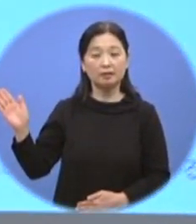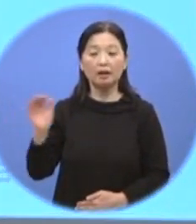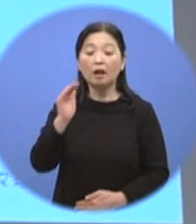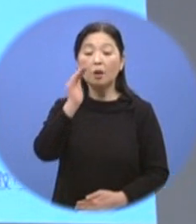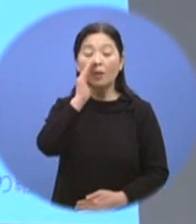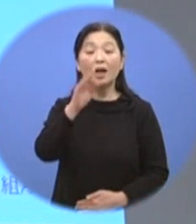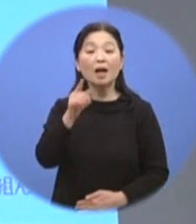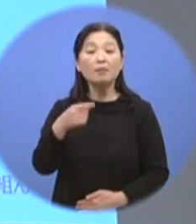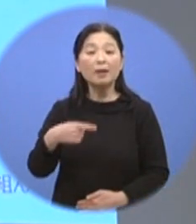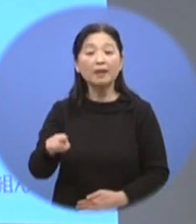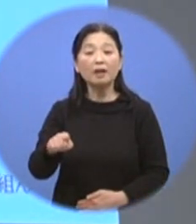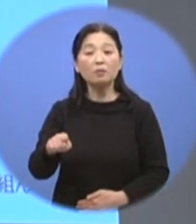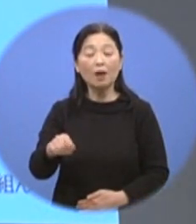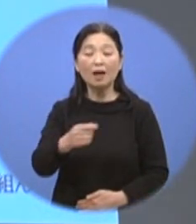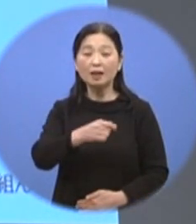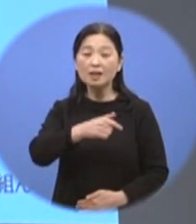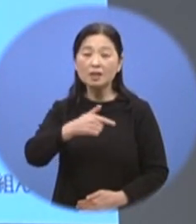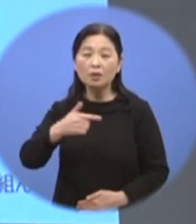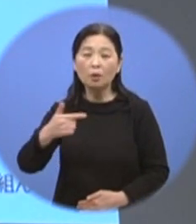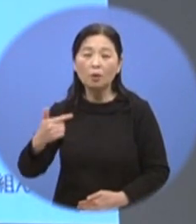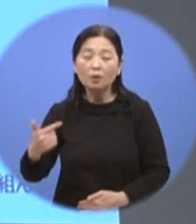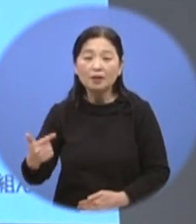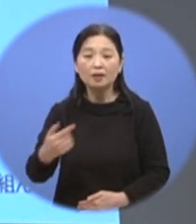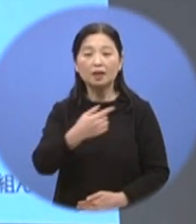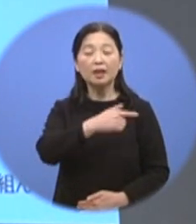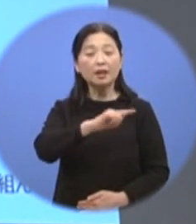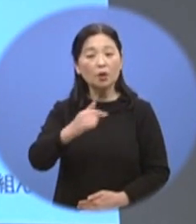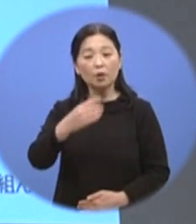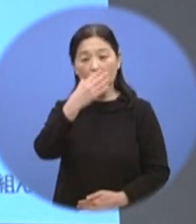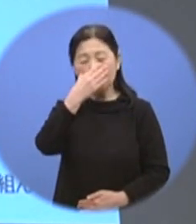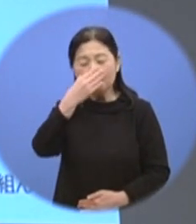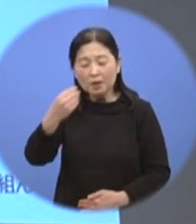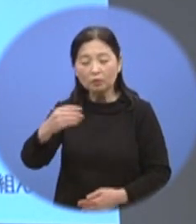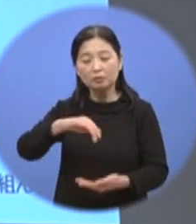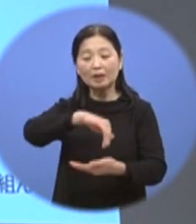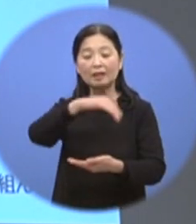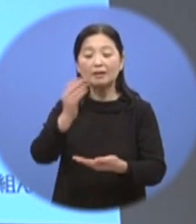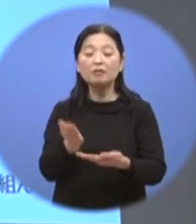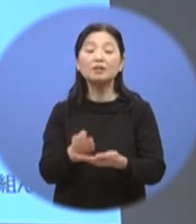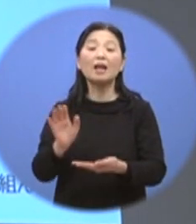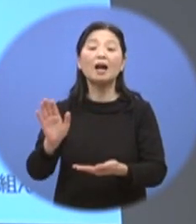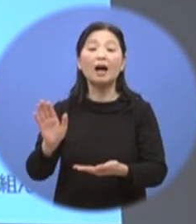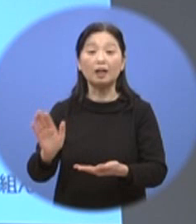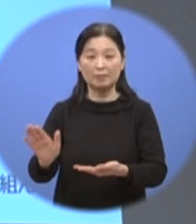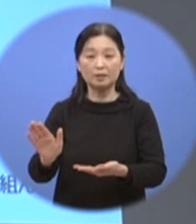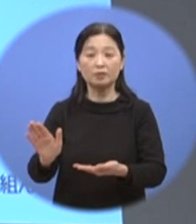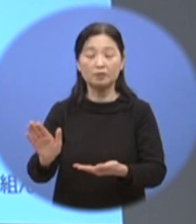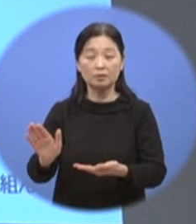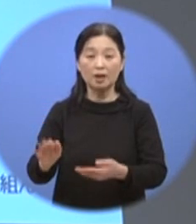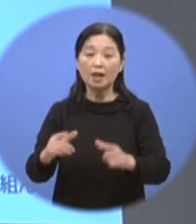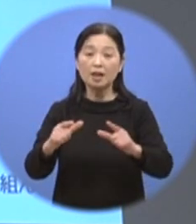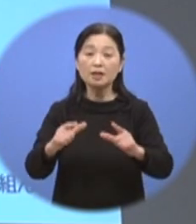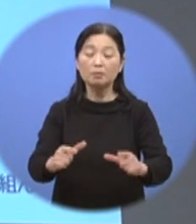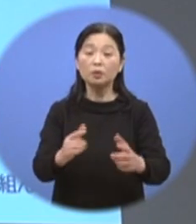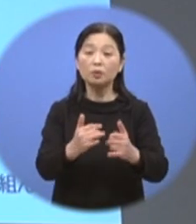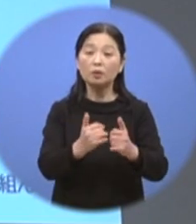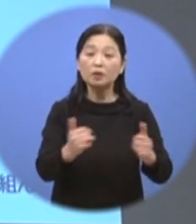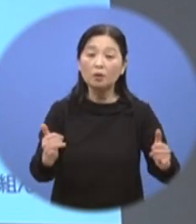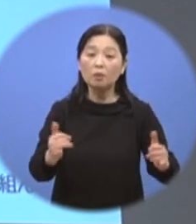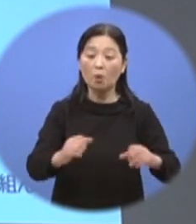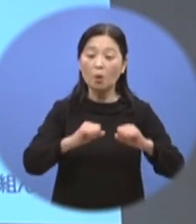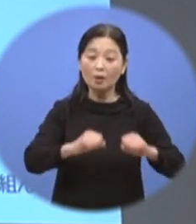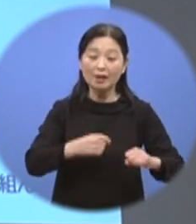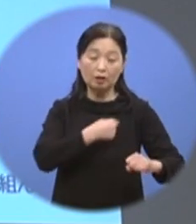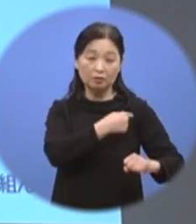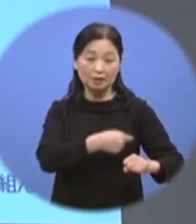歌山県非常にいろいろな魅力的なコンテンツがある町だと思います。地元の方々も非常にやる気